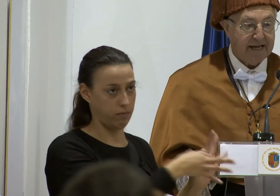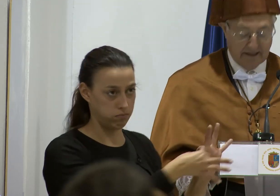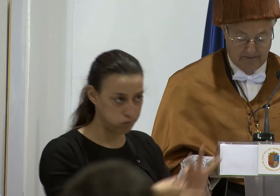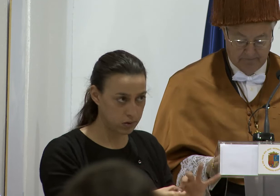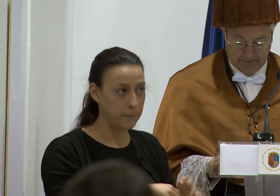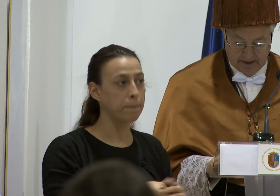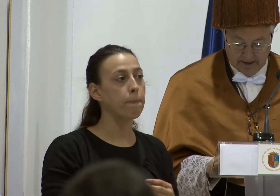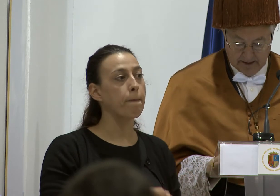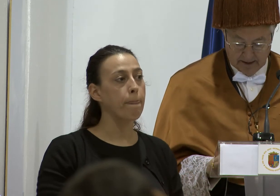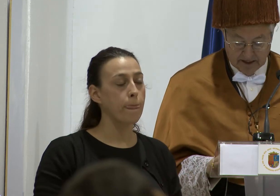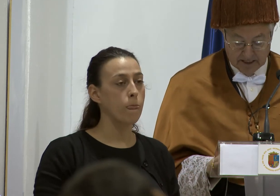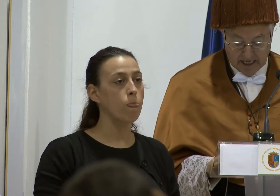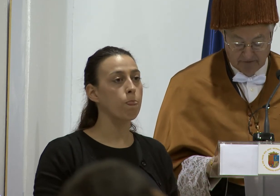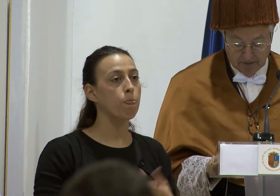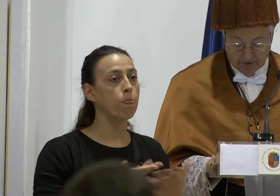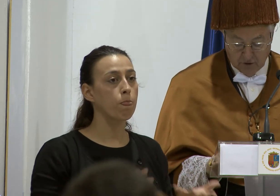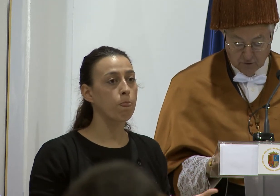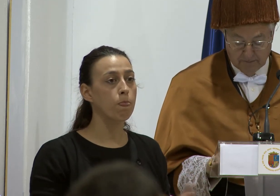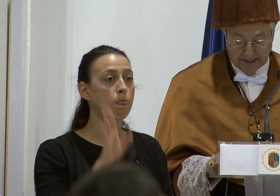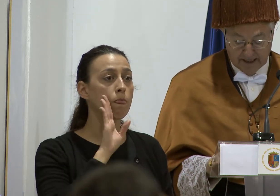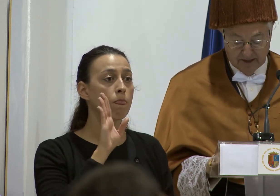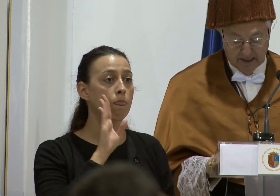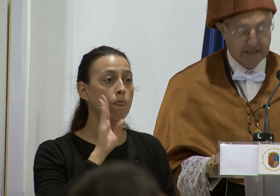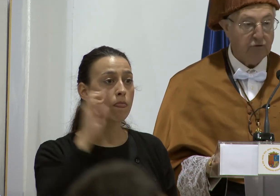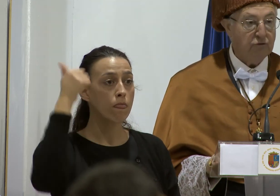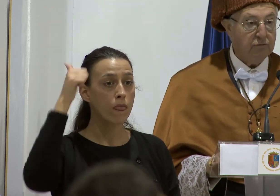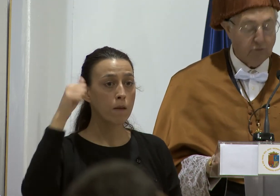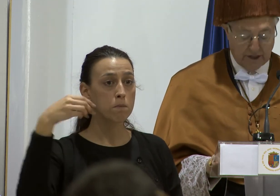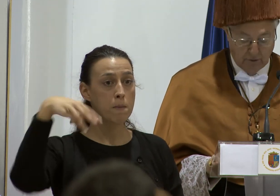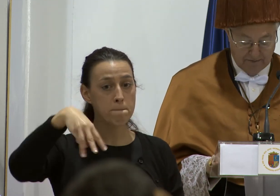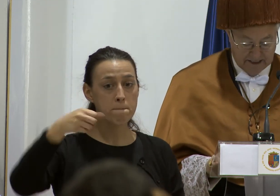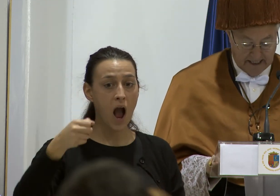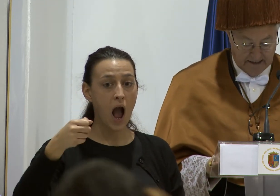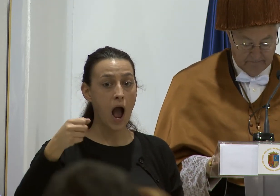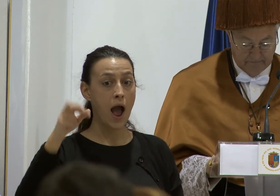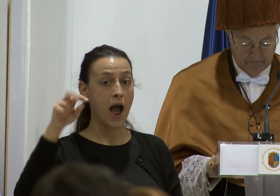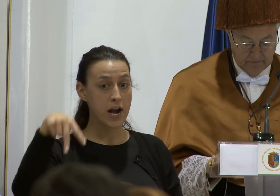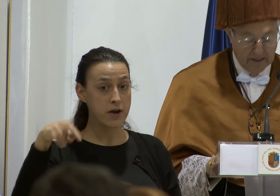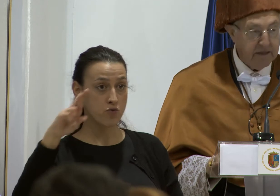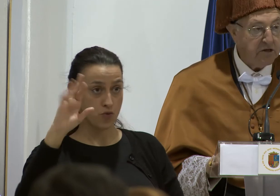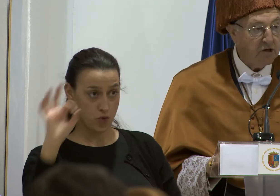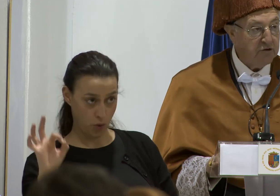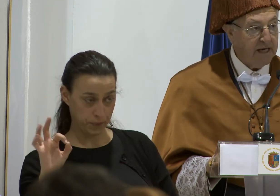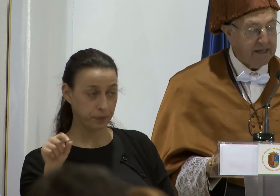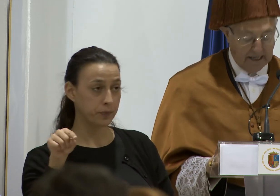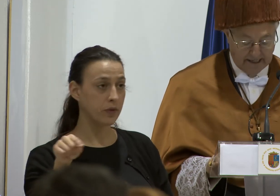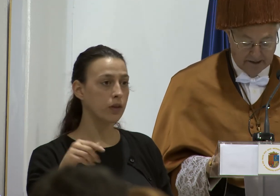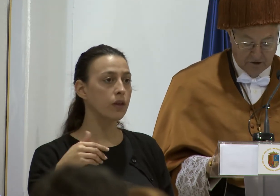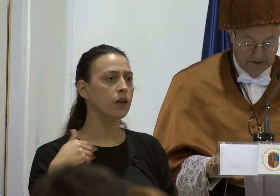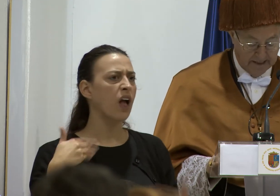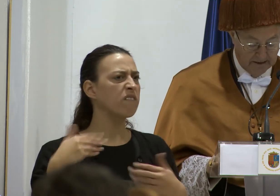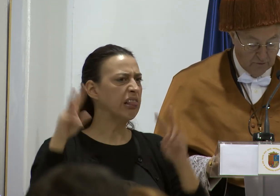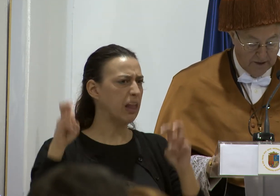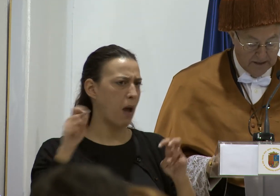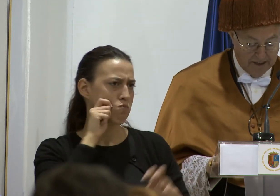de l'art que assenyalava Malraux quan parlava del seu museu imaginari. I això dona a la